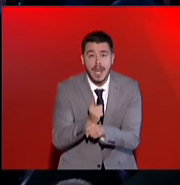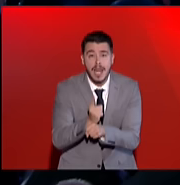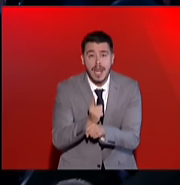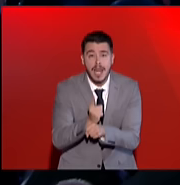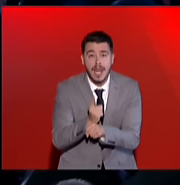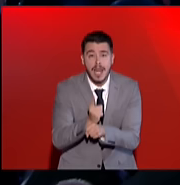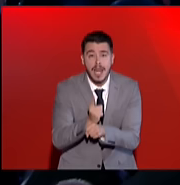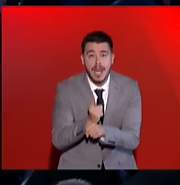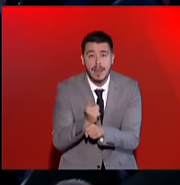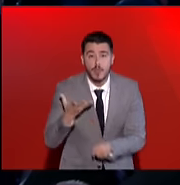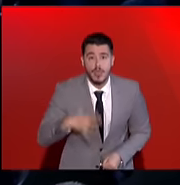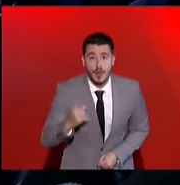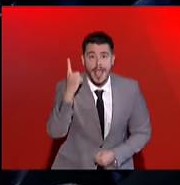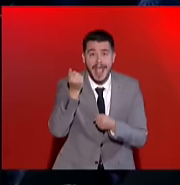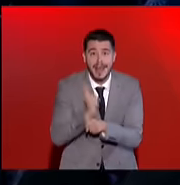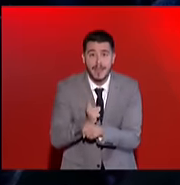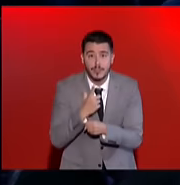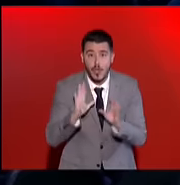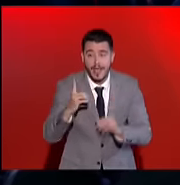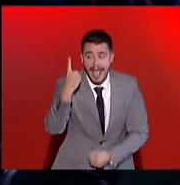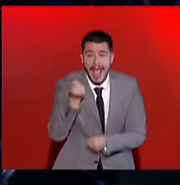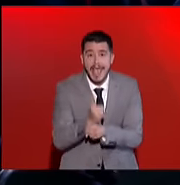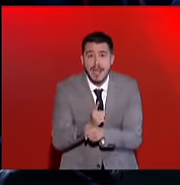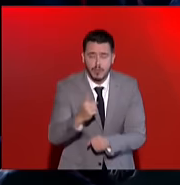μετά τςο στρός και σύντροφο